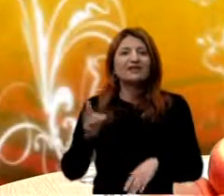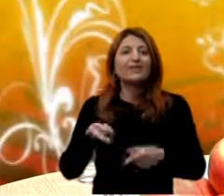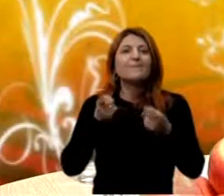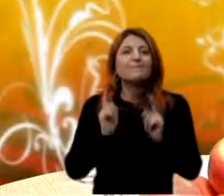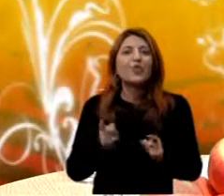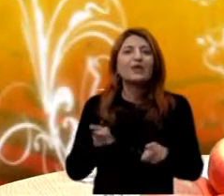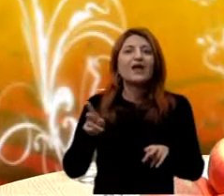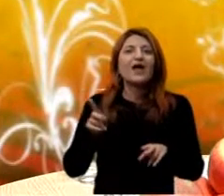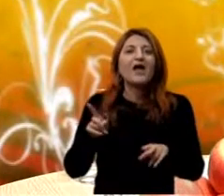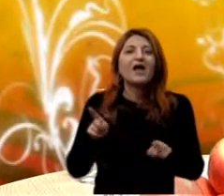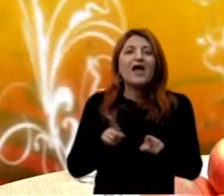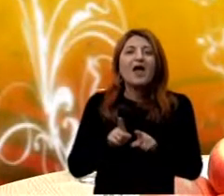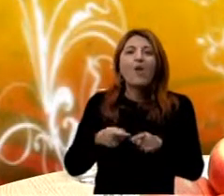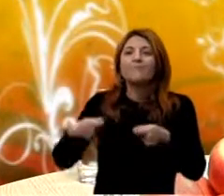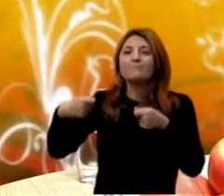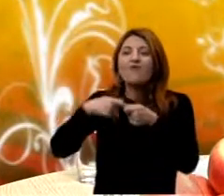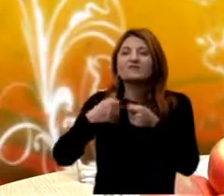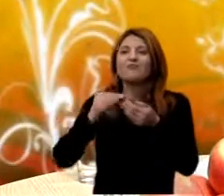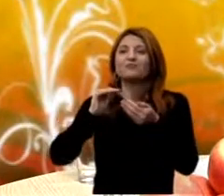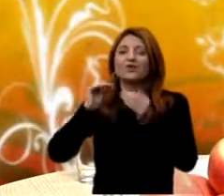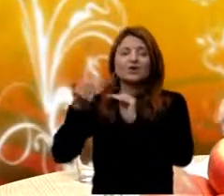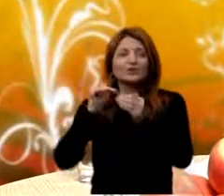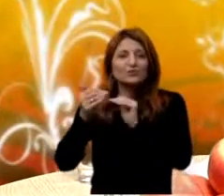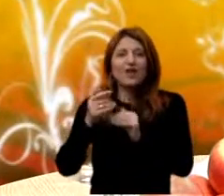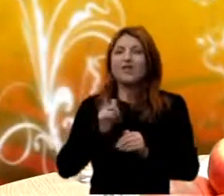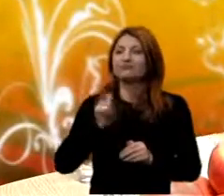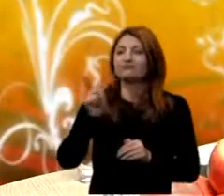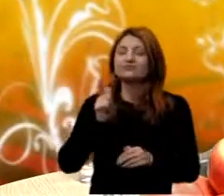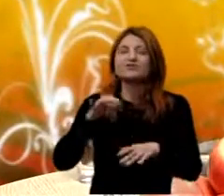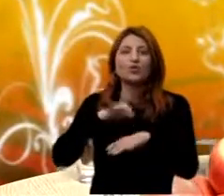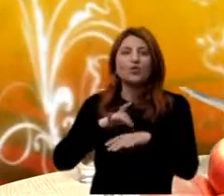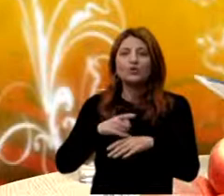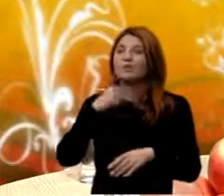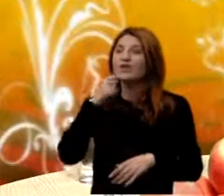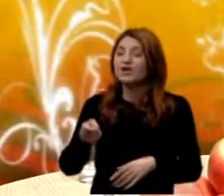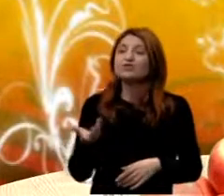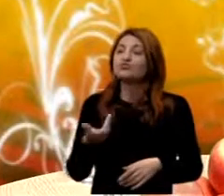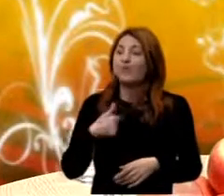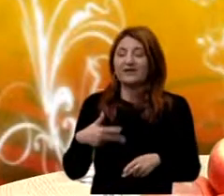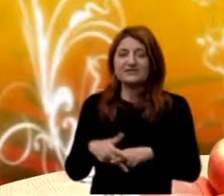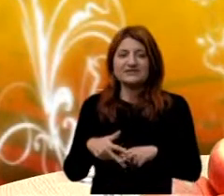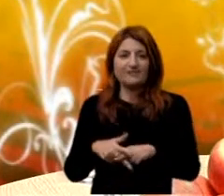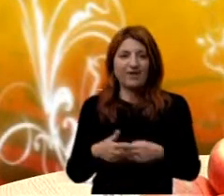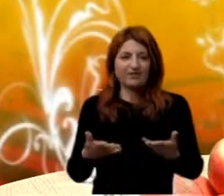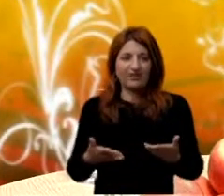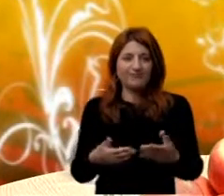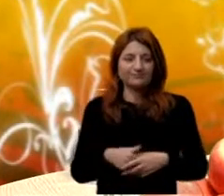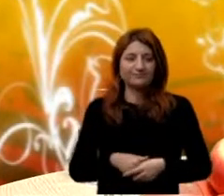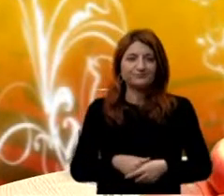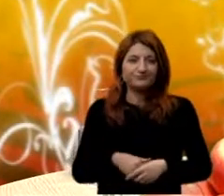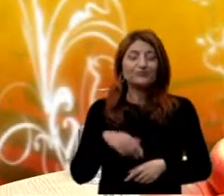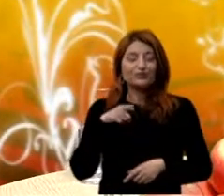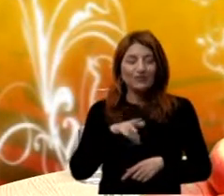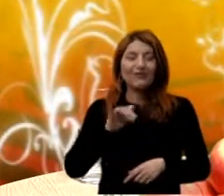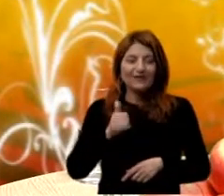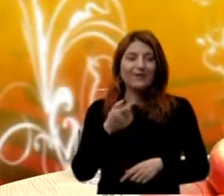imati interaktivnu suradnju sa svojim liječnikom i kazati i njemu što nas smeta. To je malo